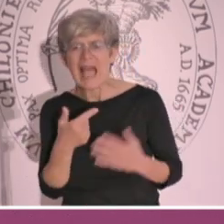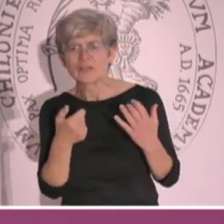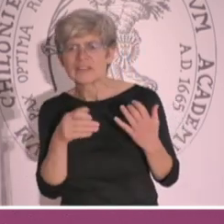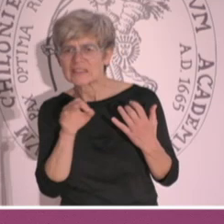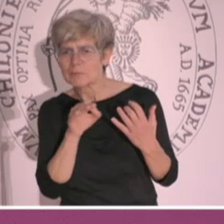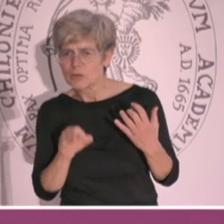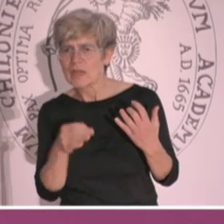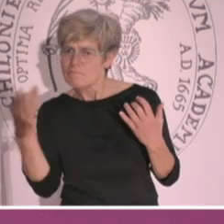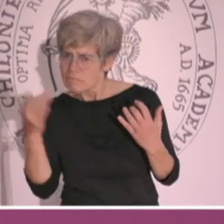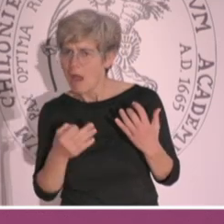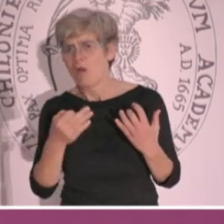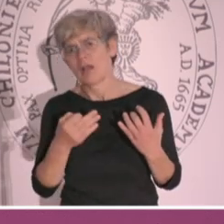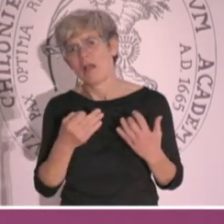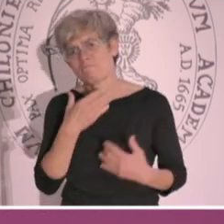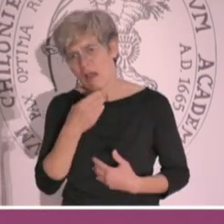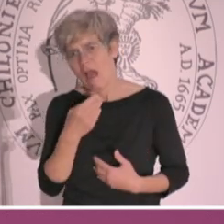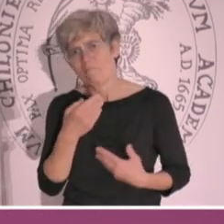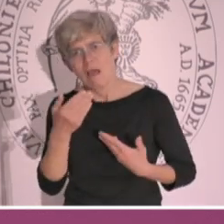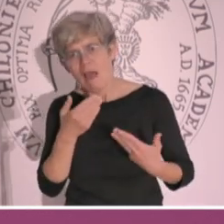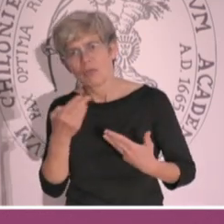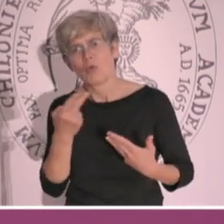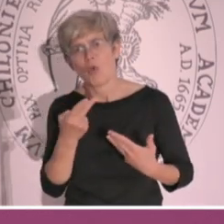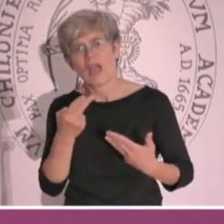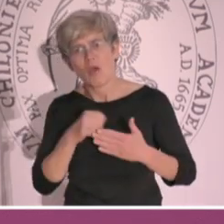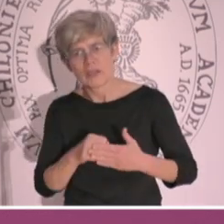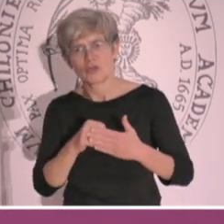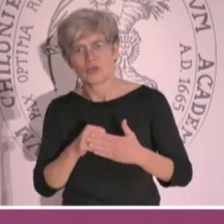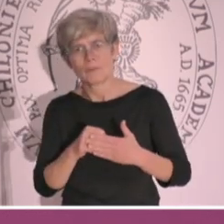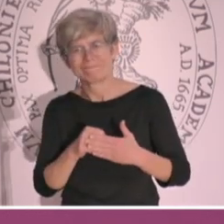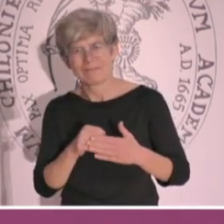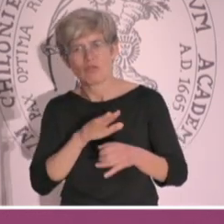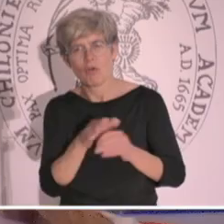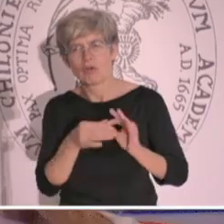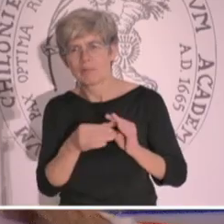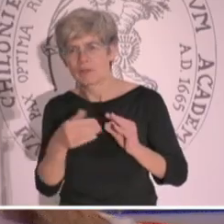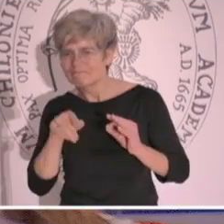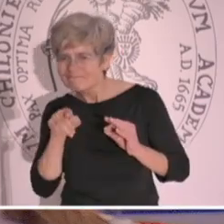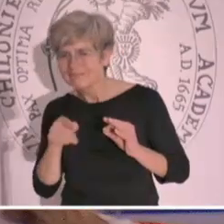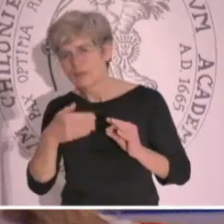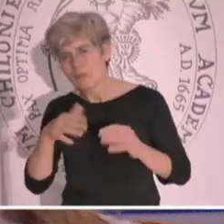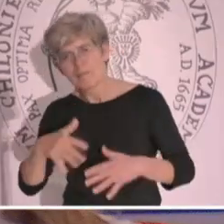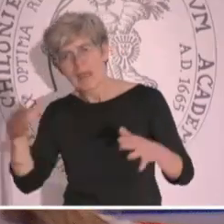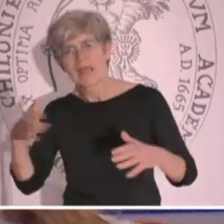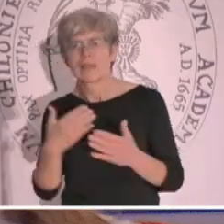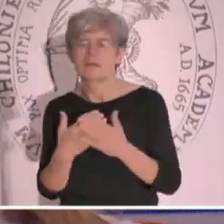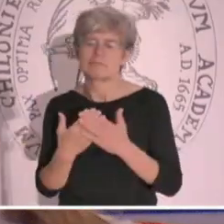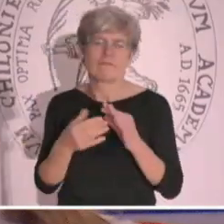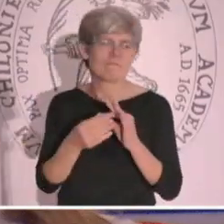Pandemie noch mal deutlich gestiegen. Das sind Fragen in der Finanzierung, zu studienbezogenen Fragen oder auch bei persönlichen